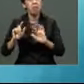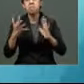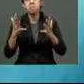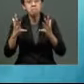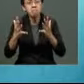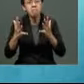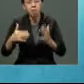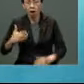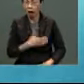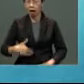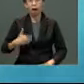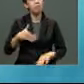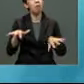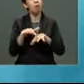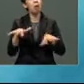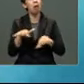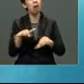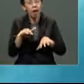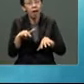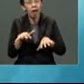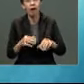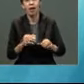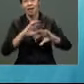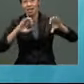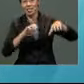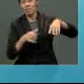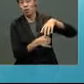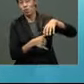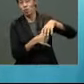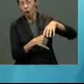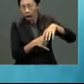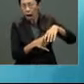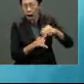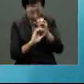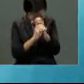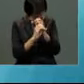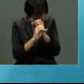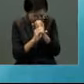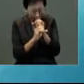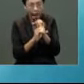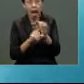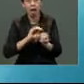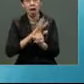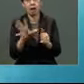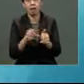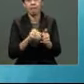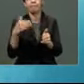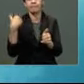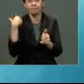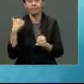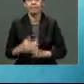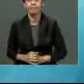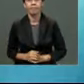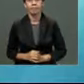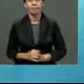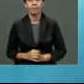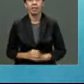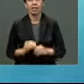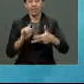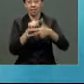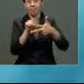าตอนนี้นะครับอยู่ในสเตทควอรันทีนทั้งสิ้นแล้วก็ไม่มีอาการอะไรยังไงนะครับตรงนี้ ไปดูครับใน3ประเทศนี้ตอน